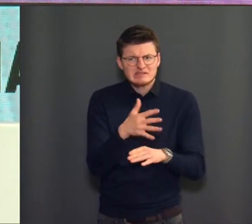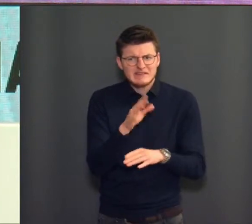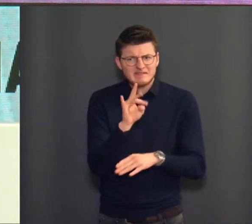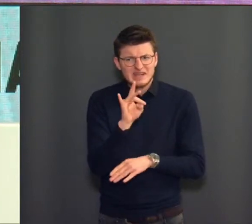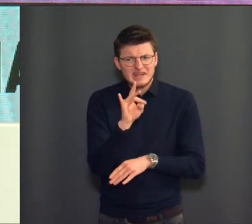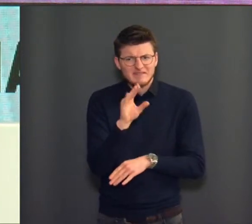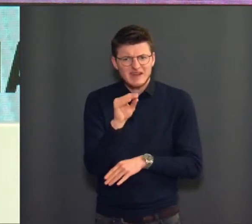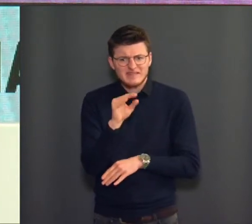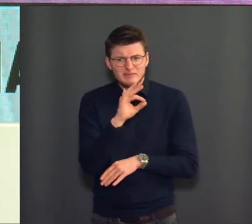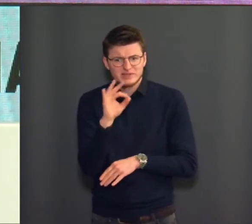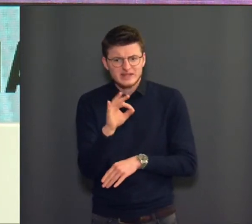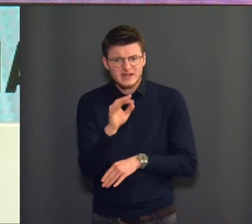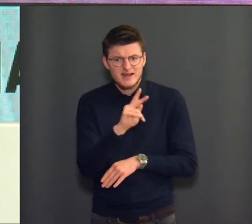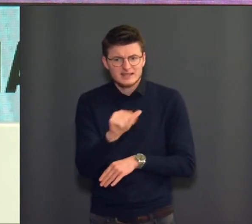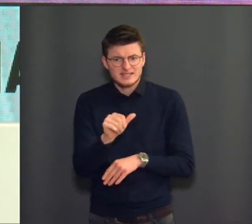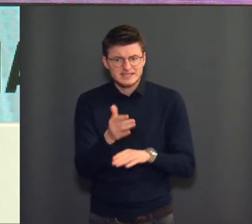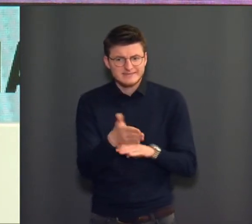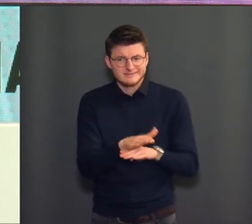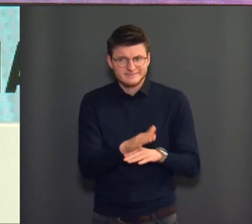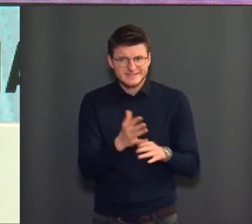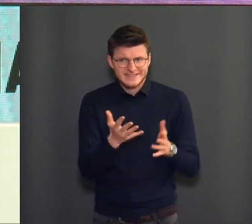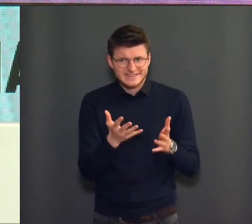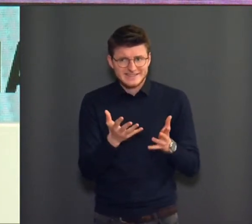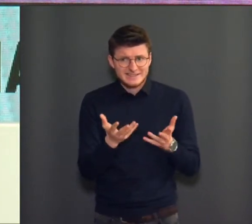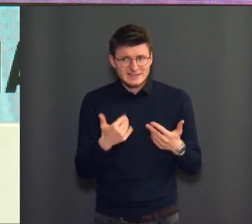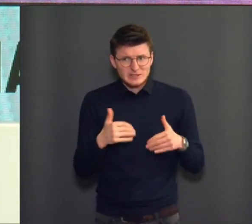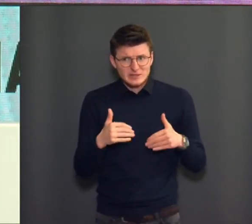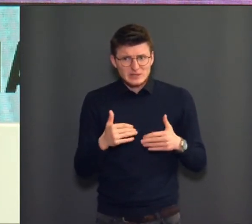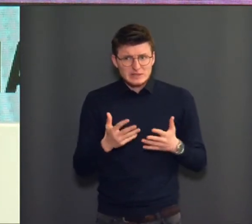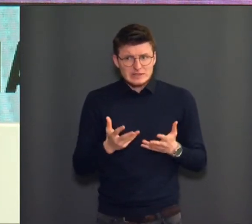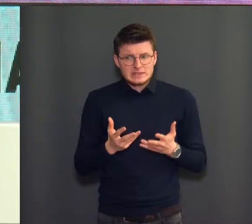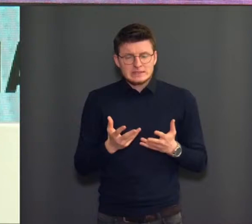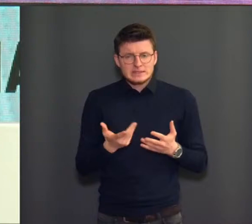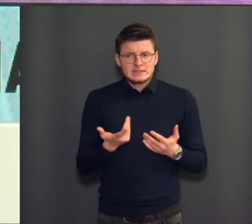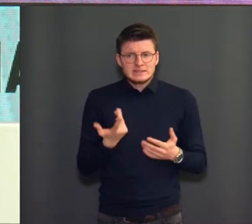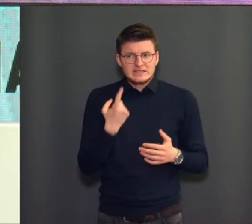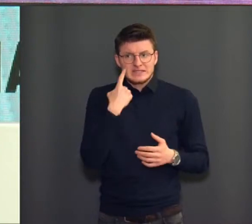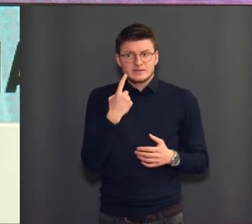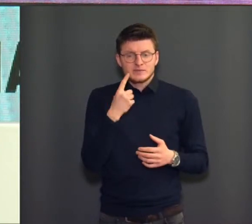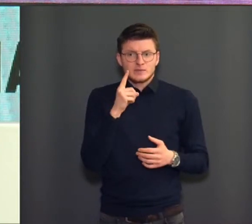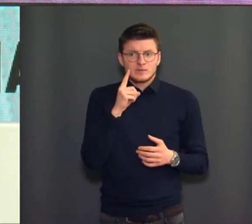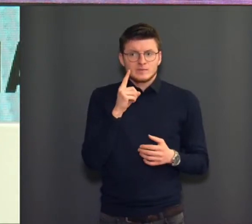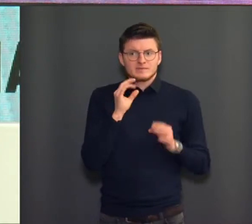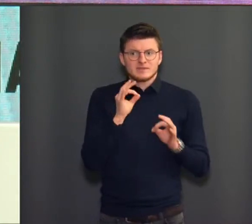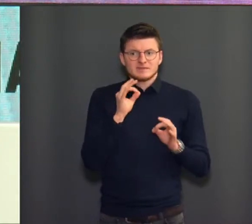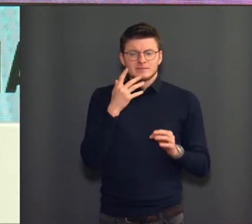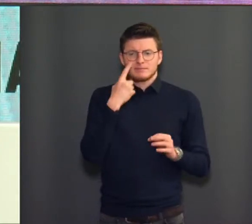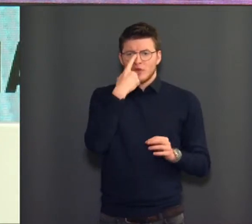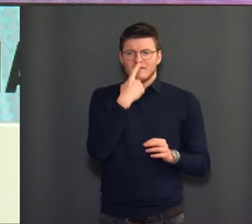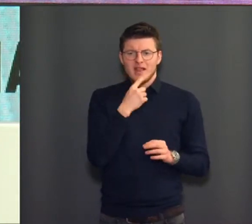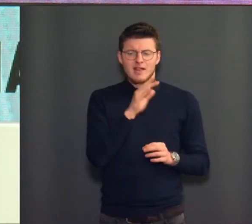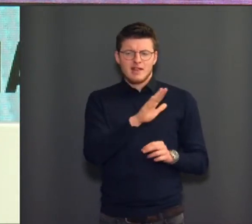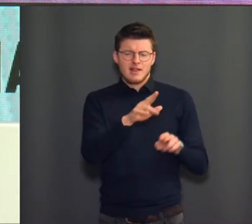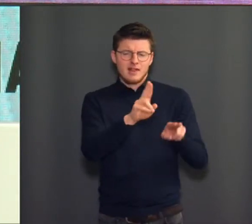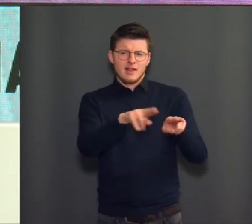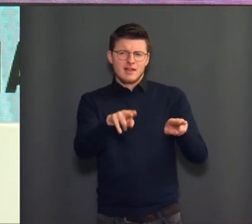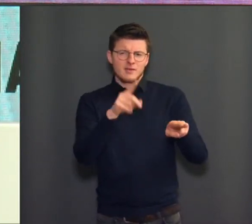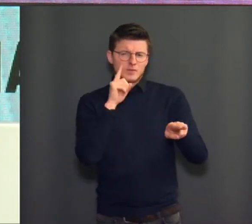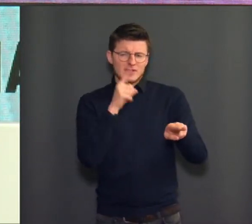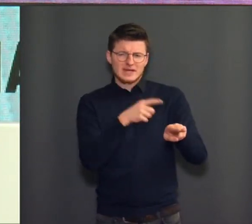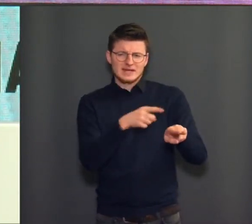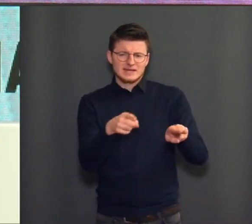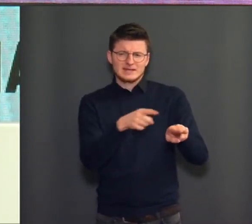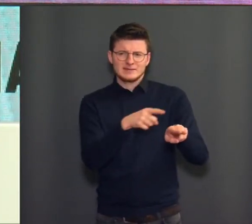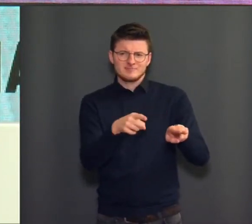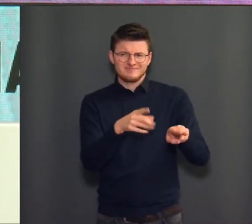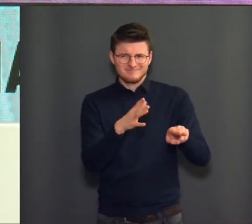dat de typische patiënt in het ziekenhuis en waarschijnlijk ook op intensieve zorgen een stukje jonger is geworden. Dus